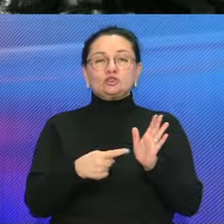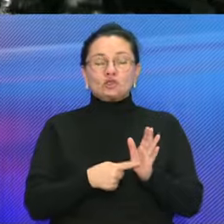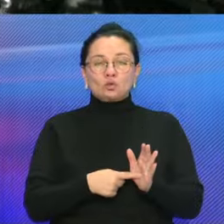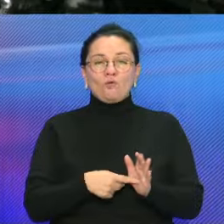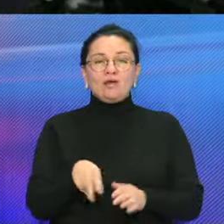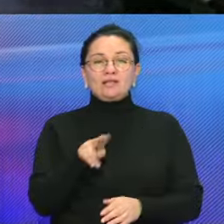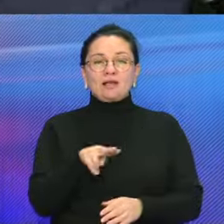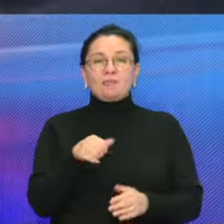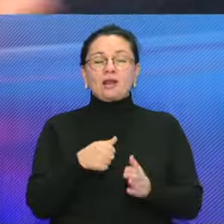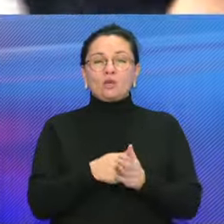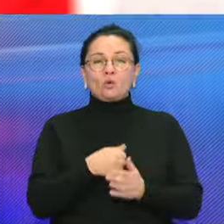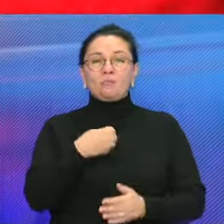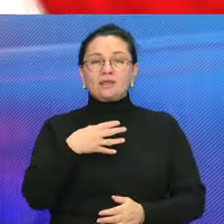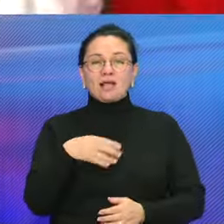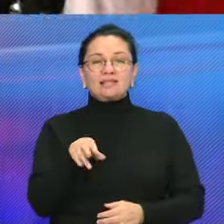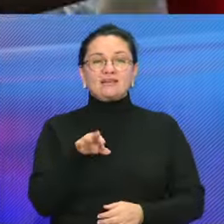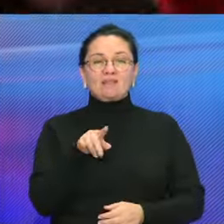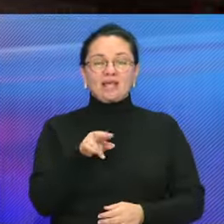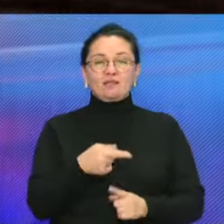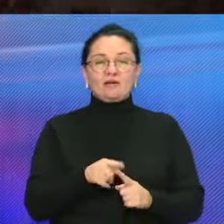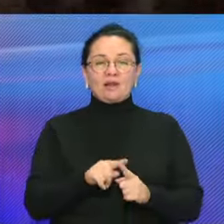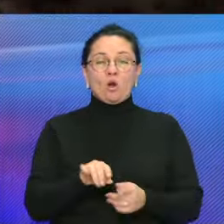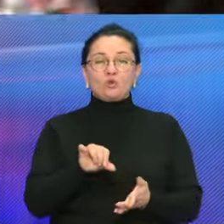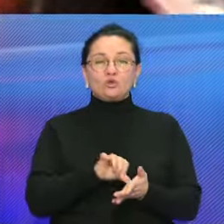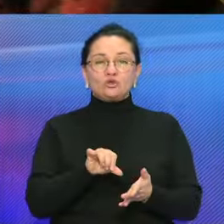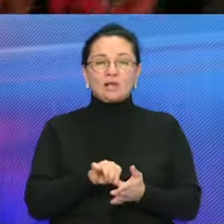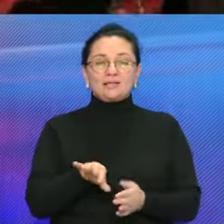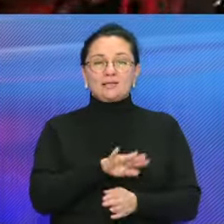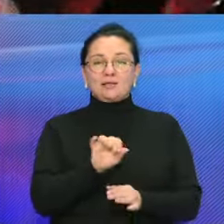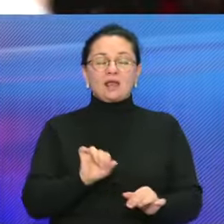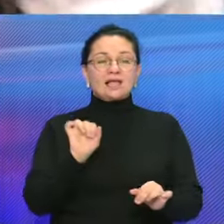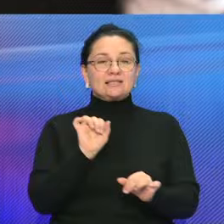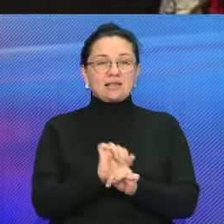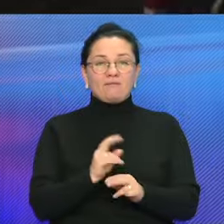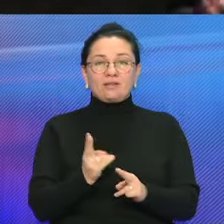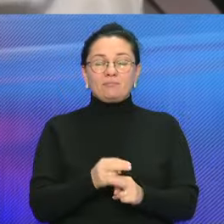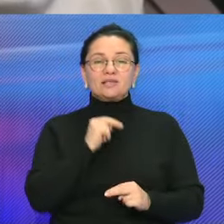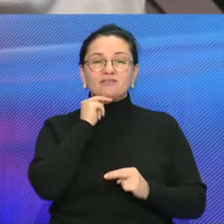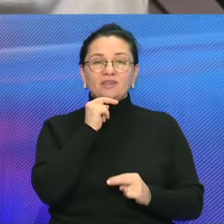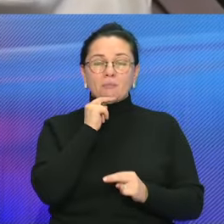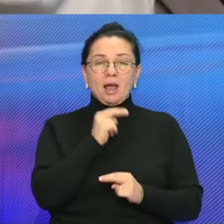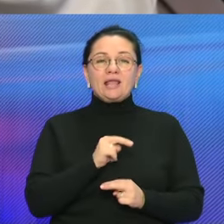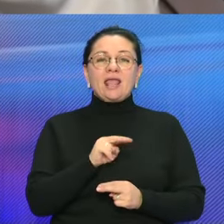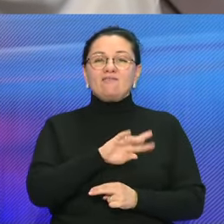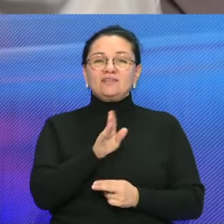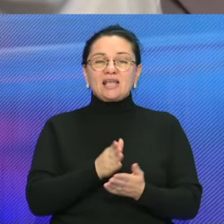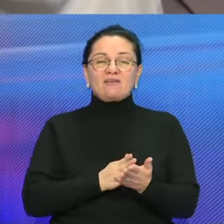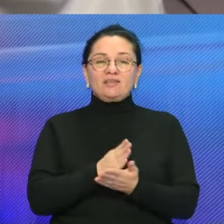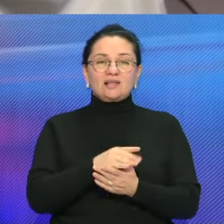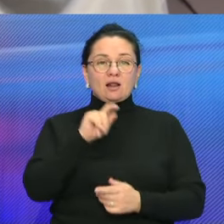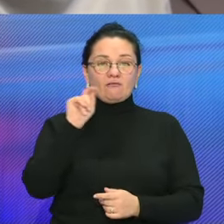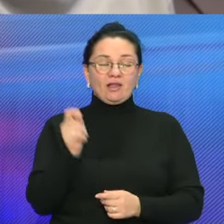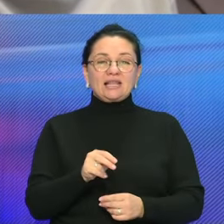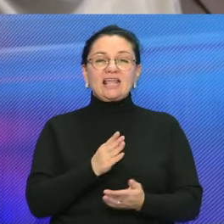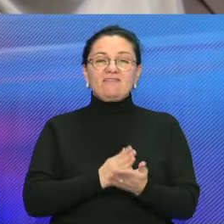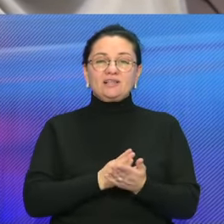15 студеня. Удельники этого проекта не покинут без уваги ветеранов Великой Айчинной войны и ветеранов працы,